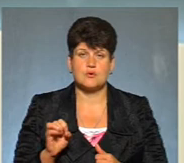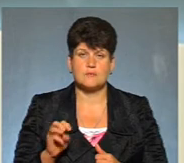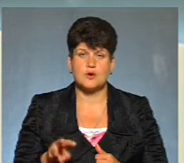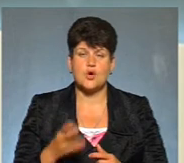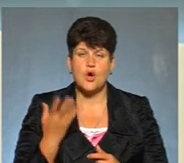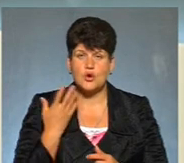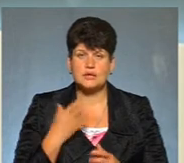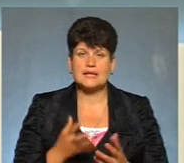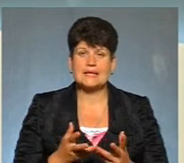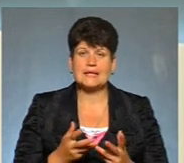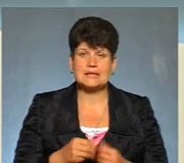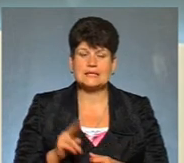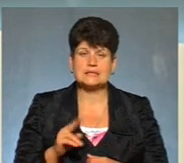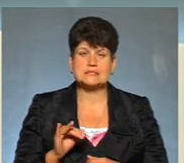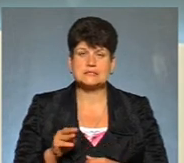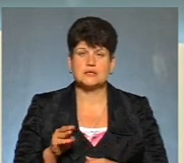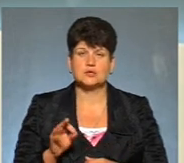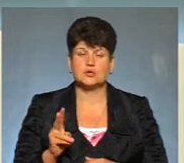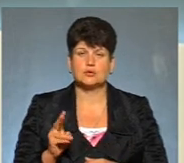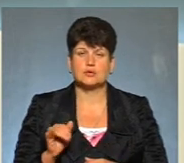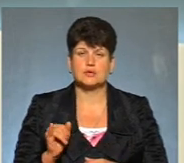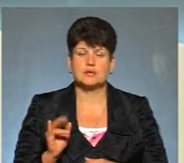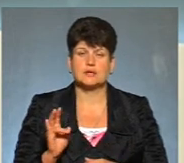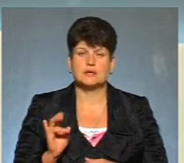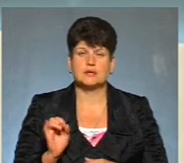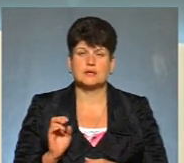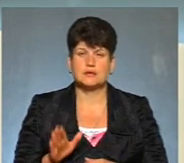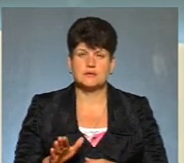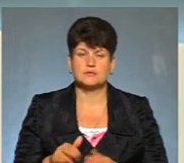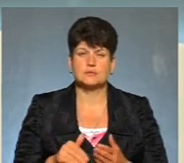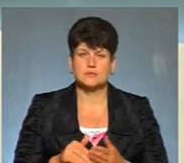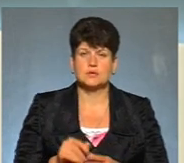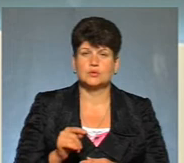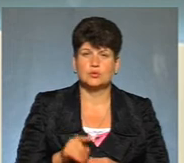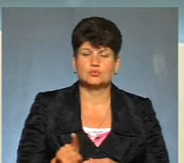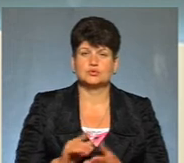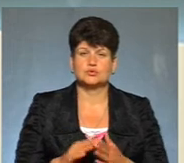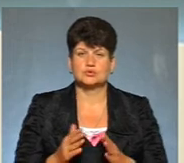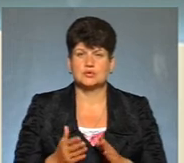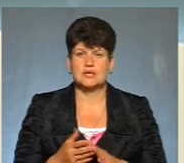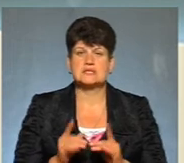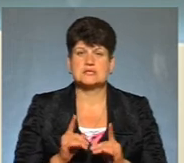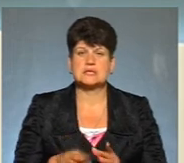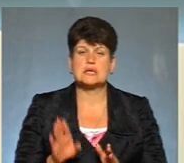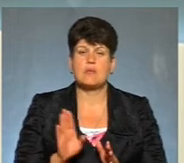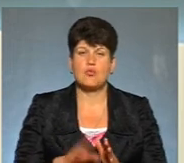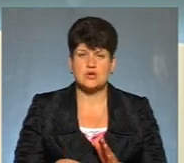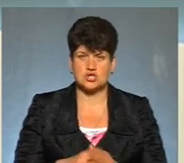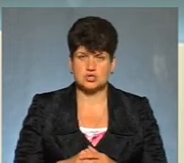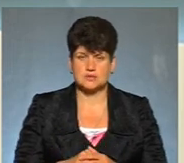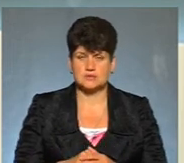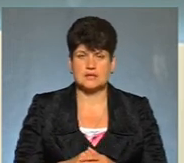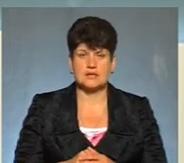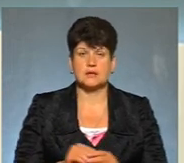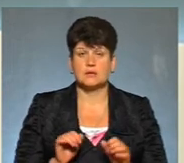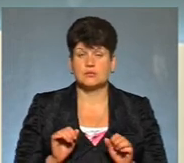на жаль, патогенезі сприяла тому, що ситуація тільки погіршувалася. І не